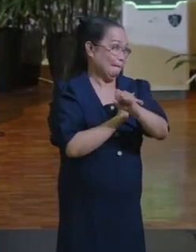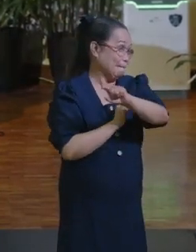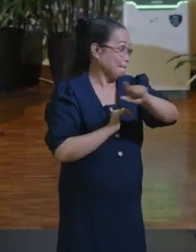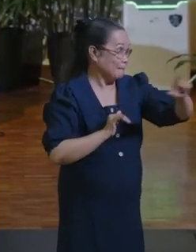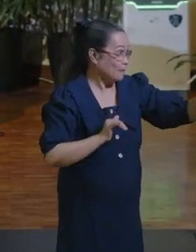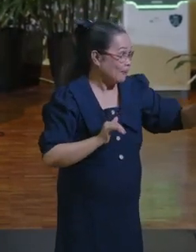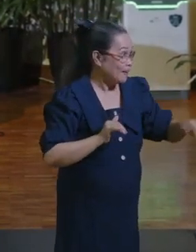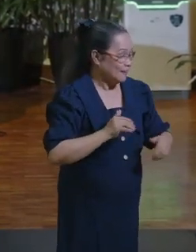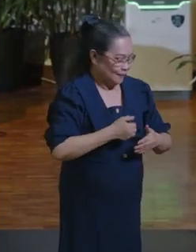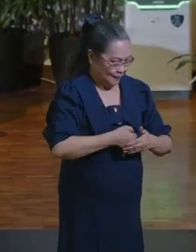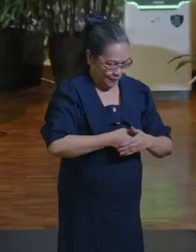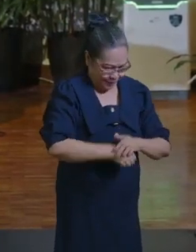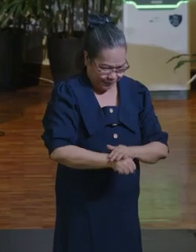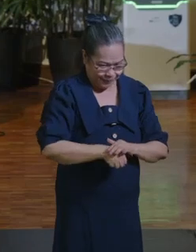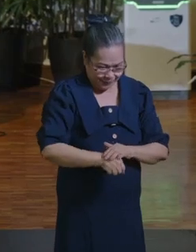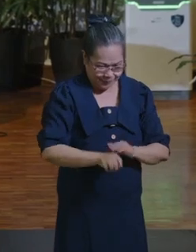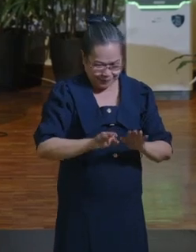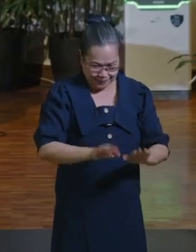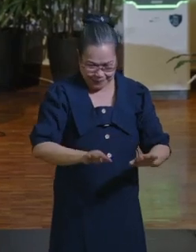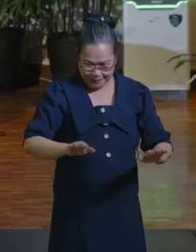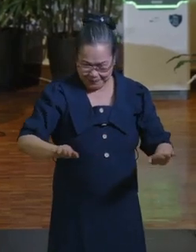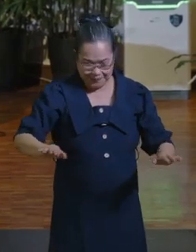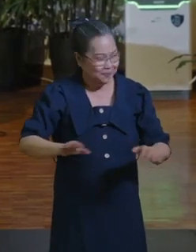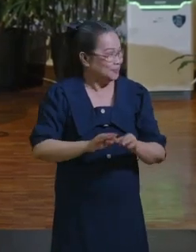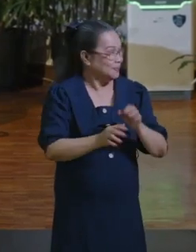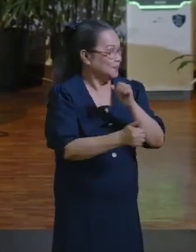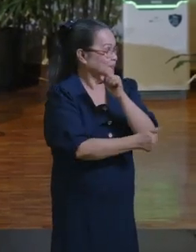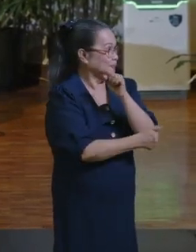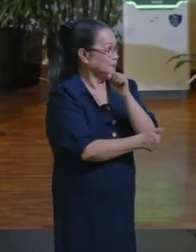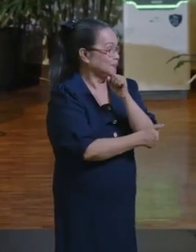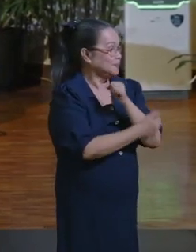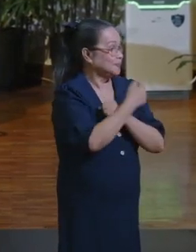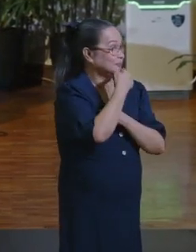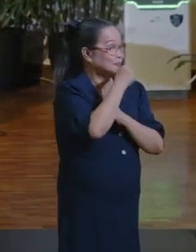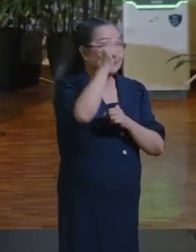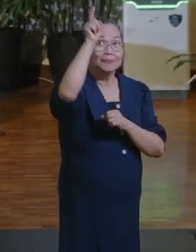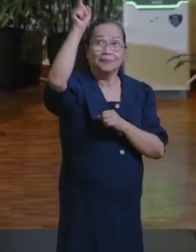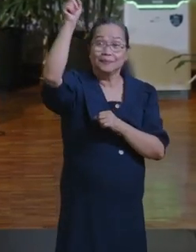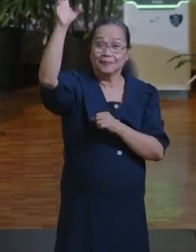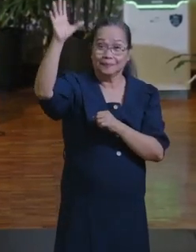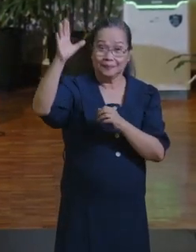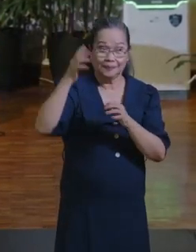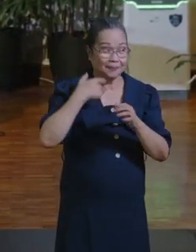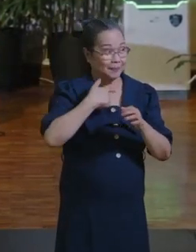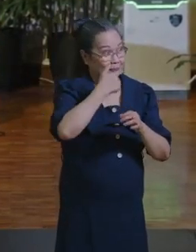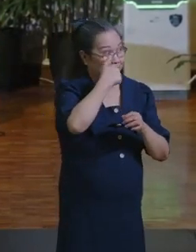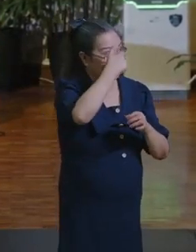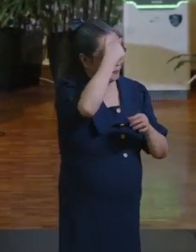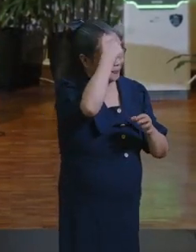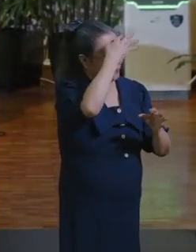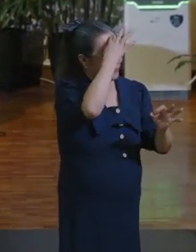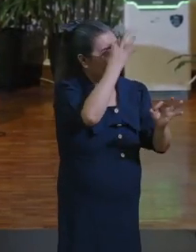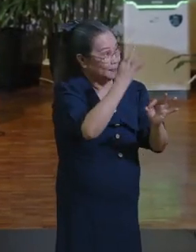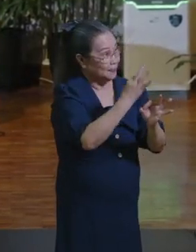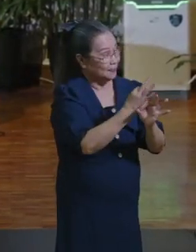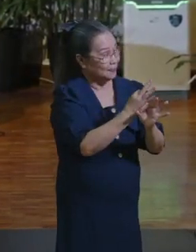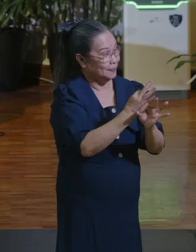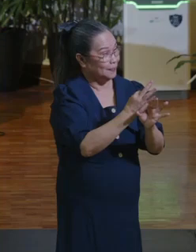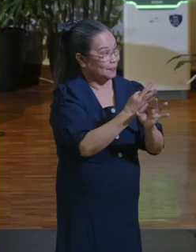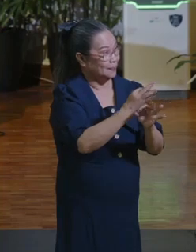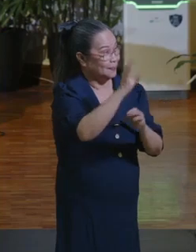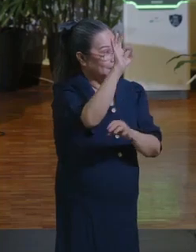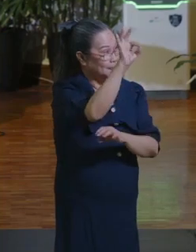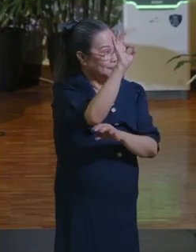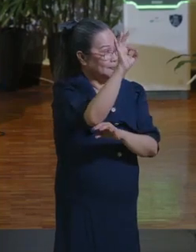ng salinlahi ni Abraham. And the scripture foreseeing that God would justify the Gentiles by faith, preached